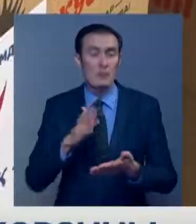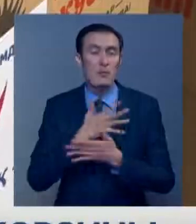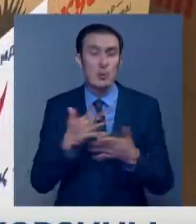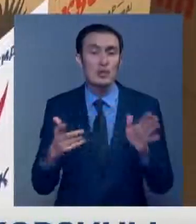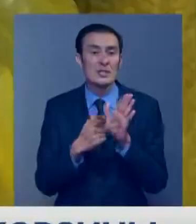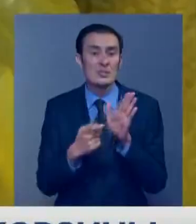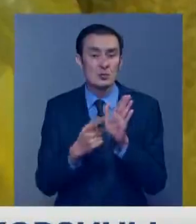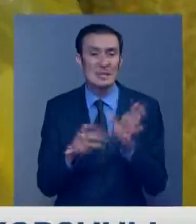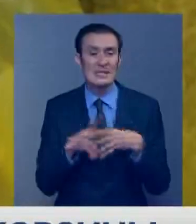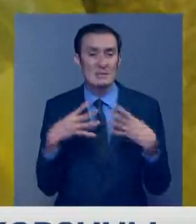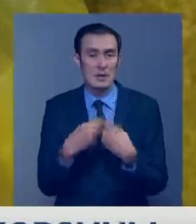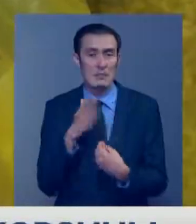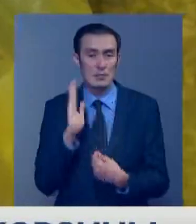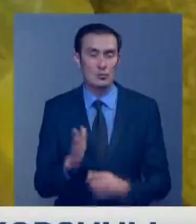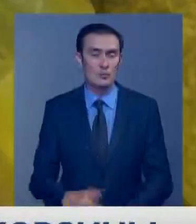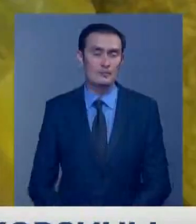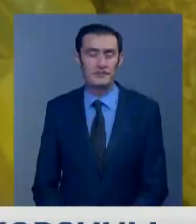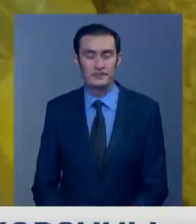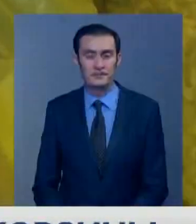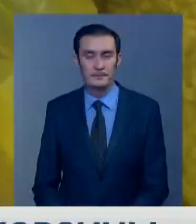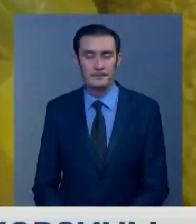больше 700 семей.